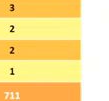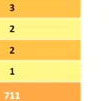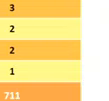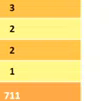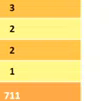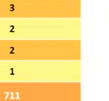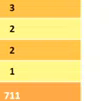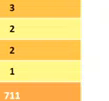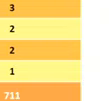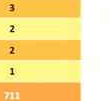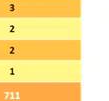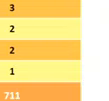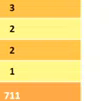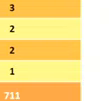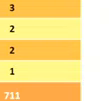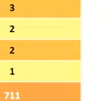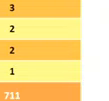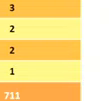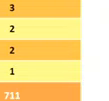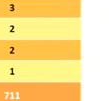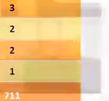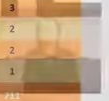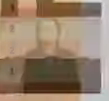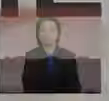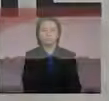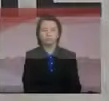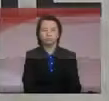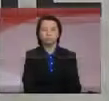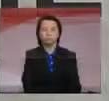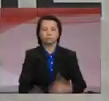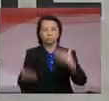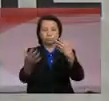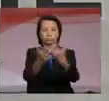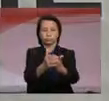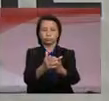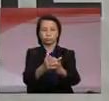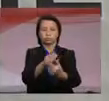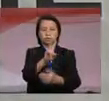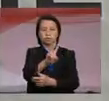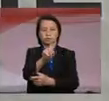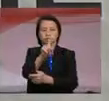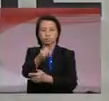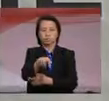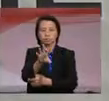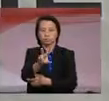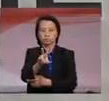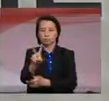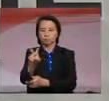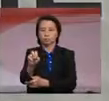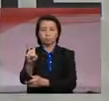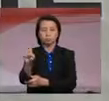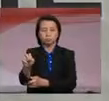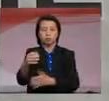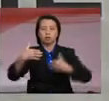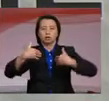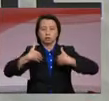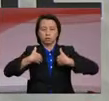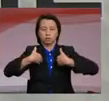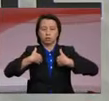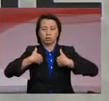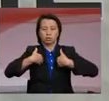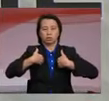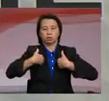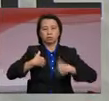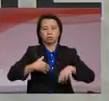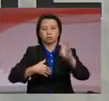dan ujian COVID-19 di kalangan warga asing sehingga 21 Julai 2020 adalah sejumlah